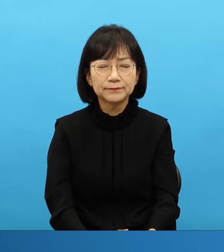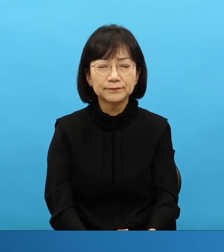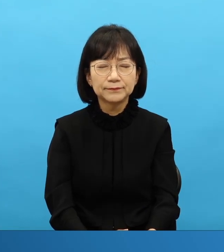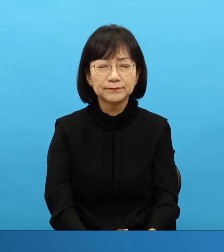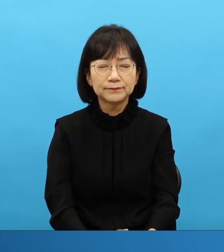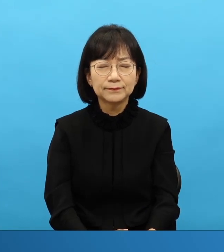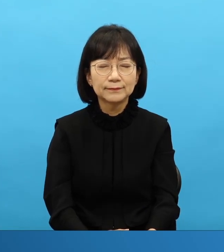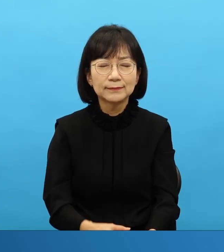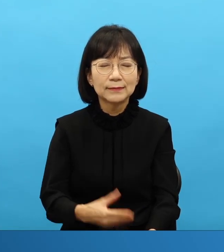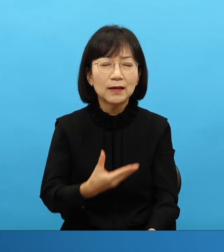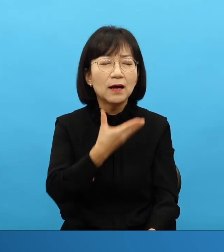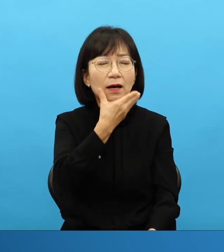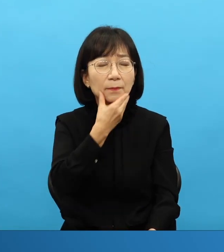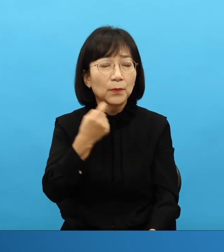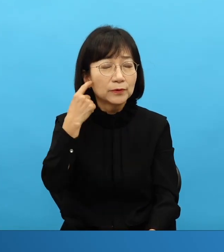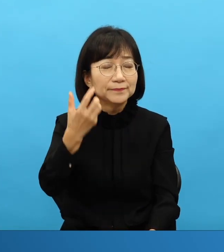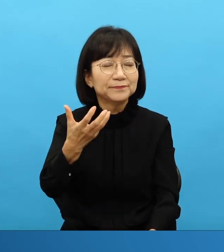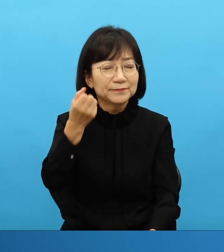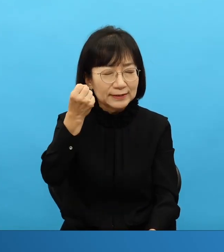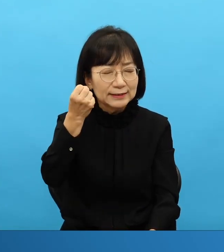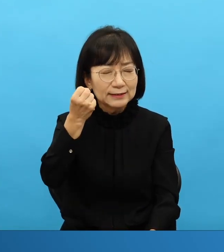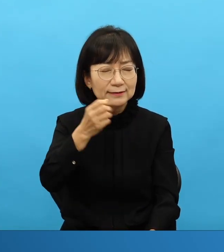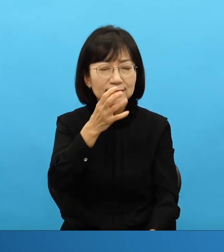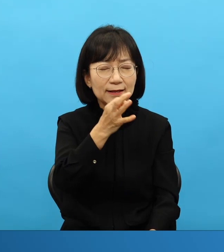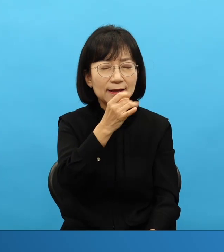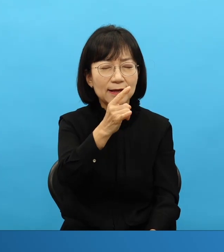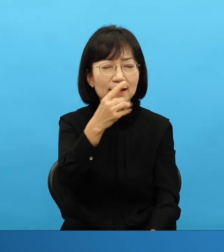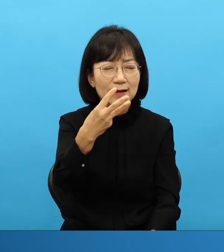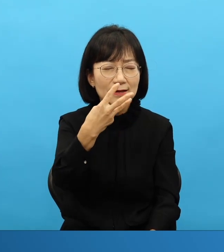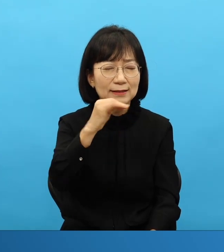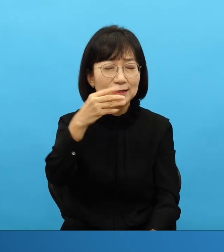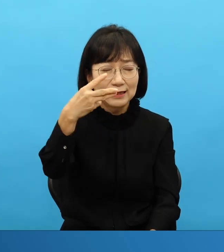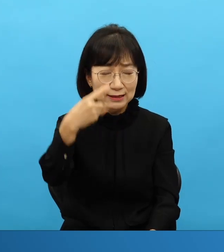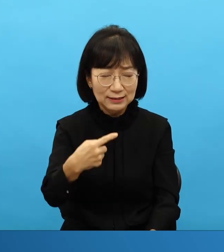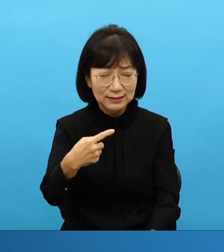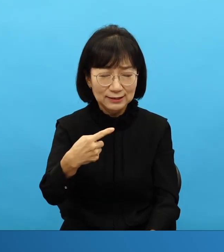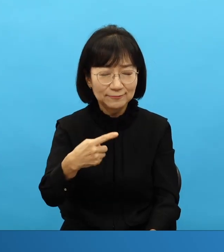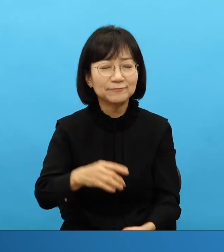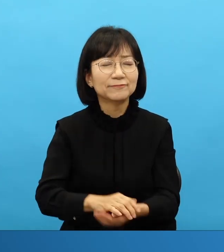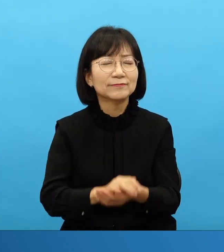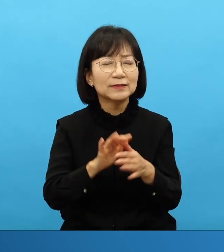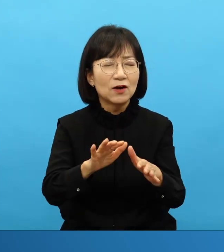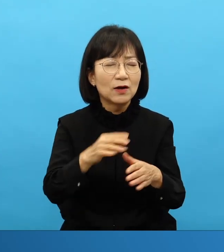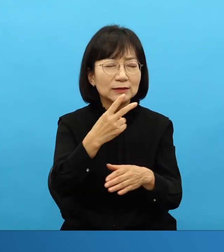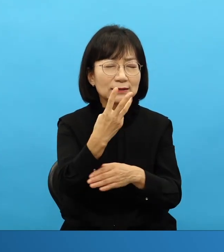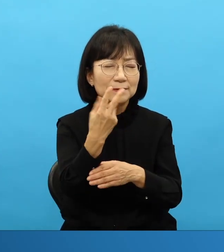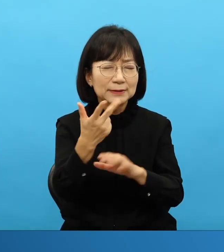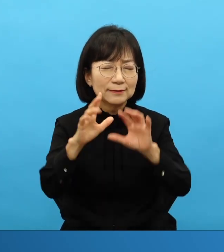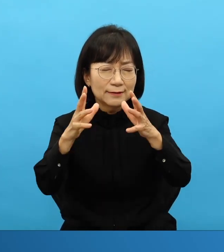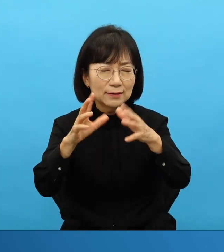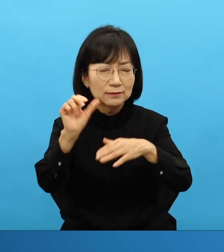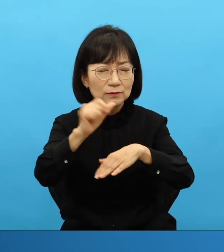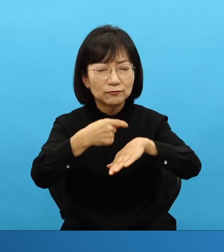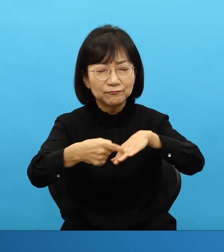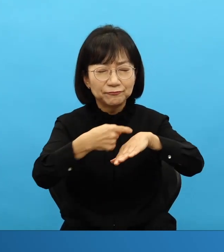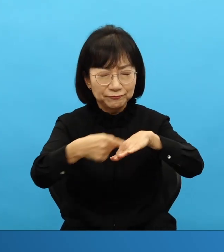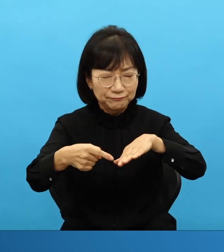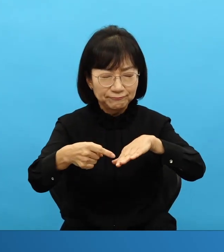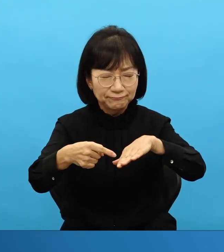복음 엘리트들과 237 5천 종족을 살리고 키워낼 성전 건축을 위해서 기도하고